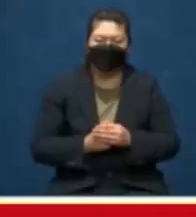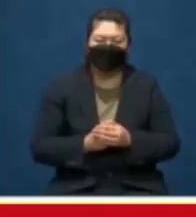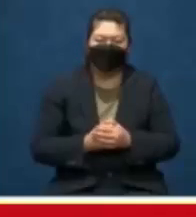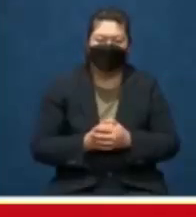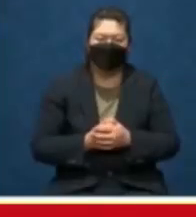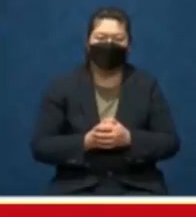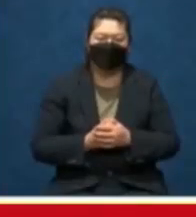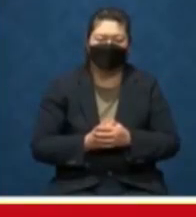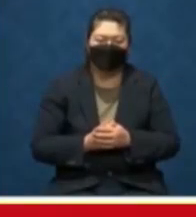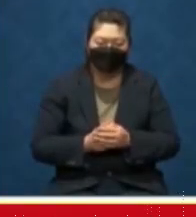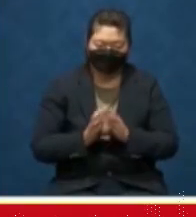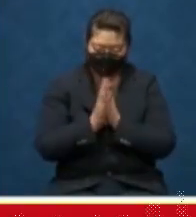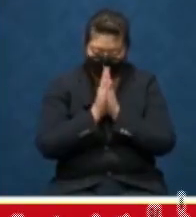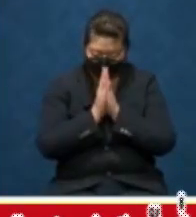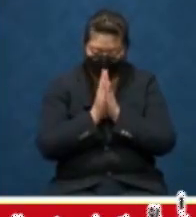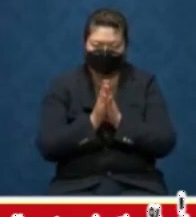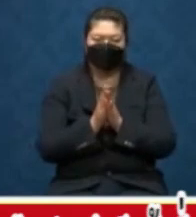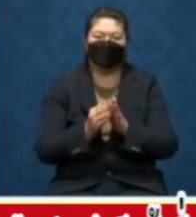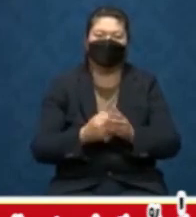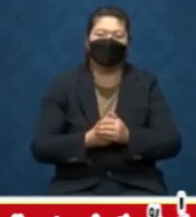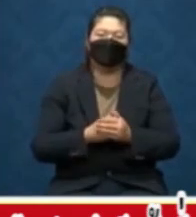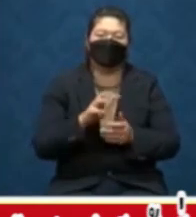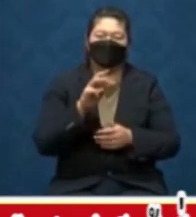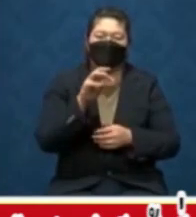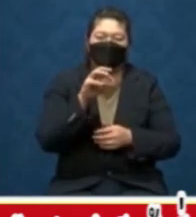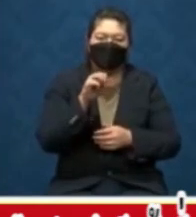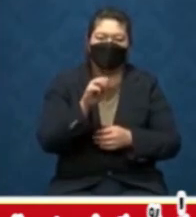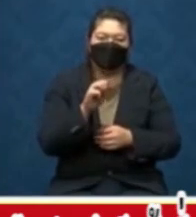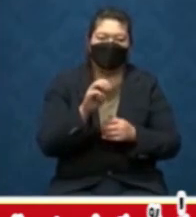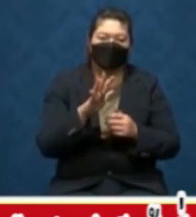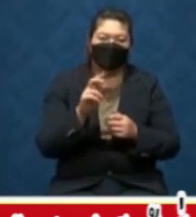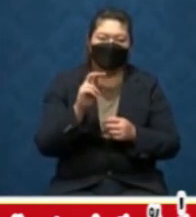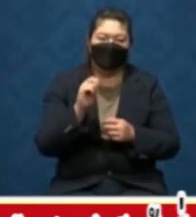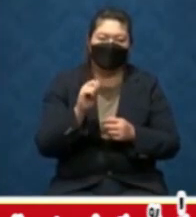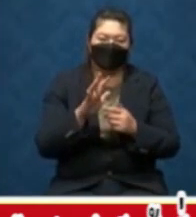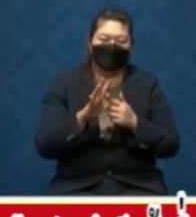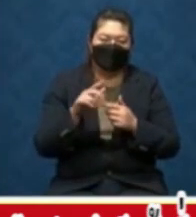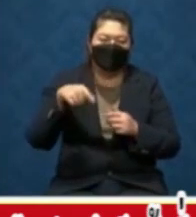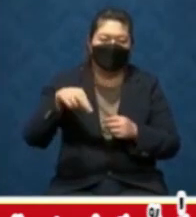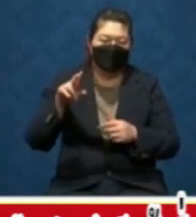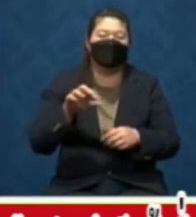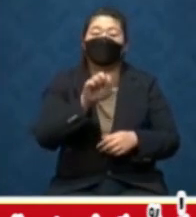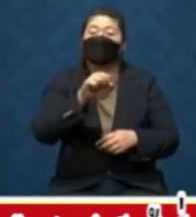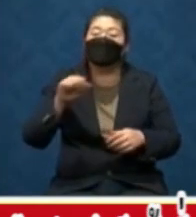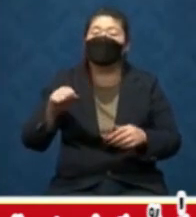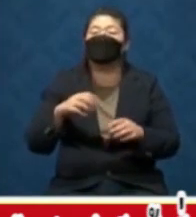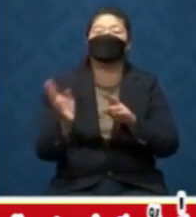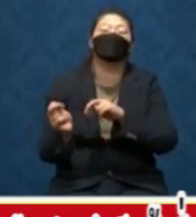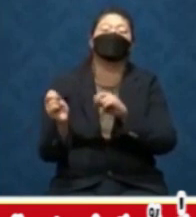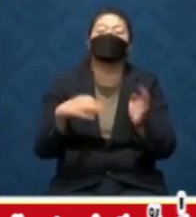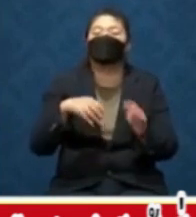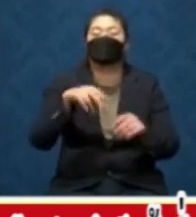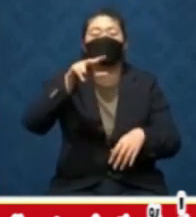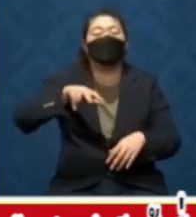ท่านประธานสภาที่เคารพดิฉันมานะพรเจริญศรีสมาชิกสภาผู้แทนราษฎรจังหวัดนครพนมพรรคเพื่อไทยค่ะ